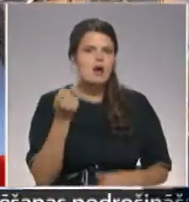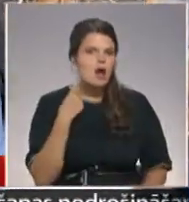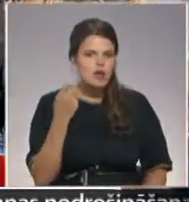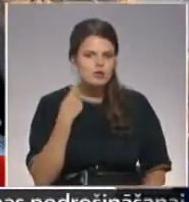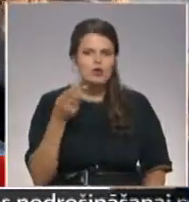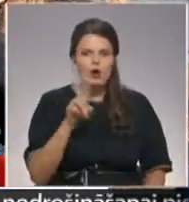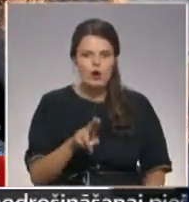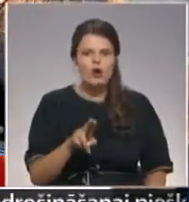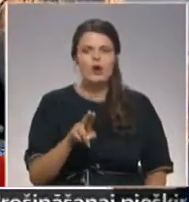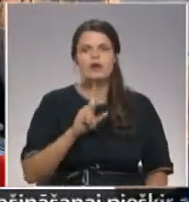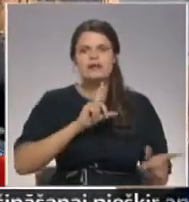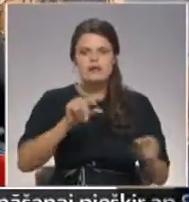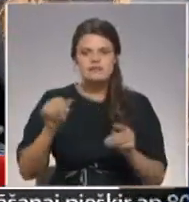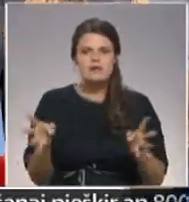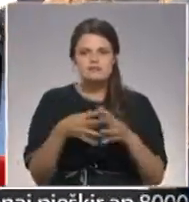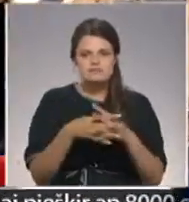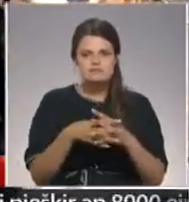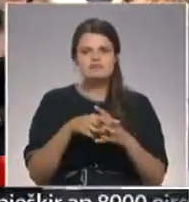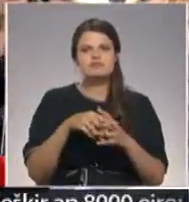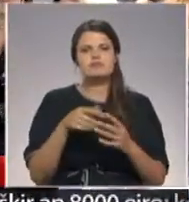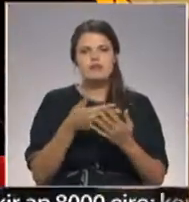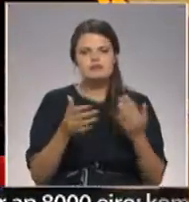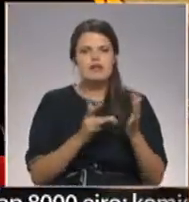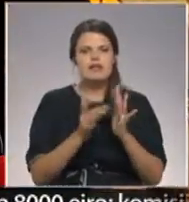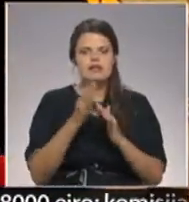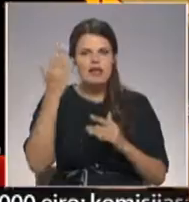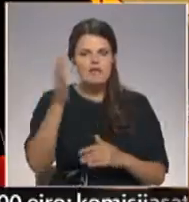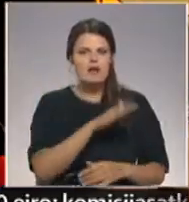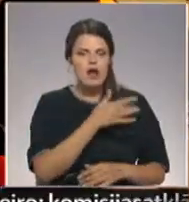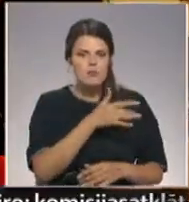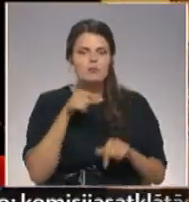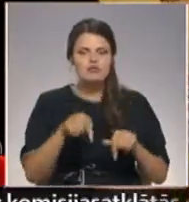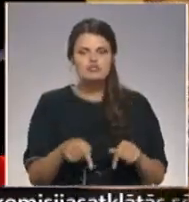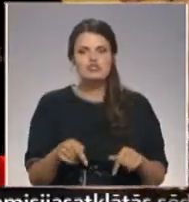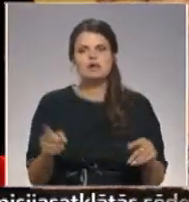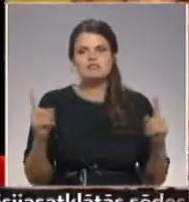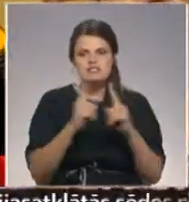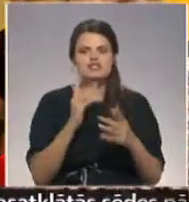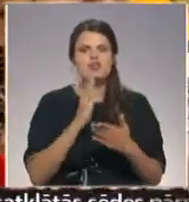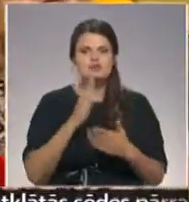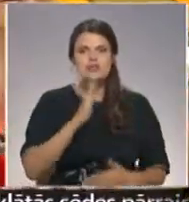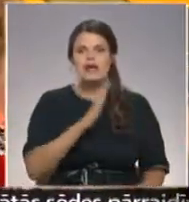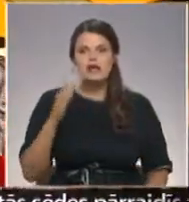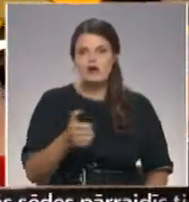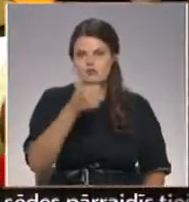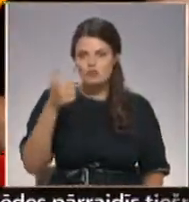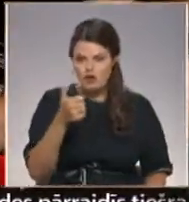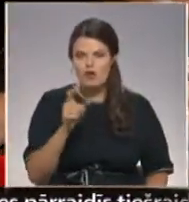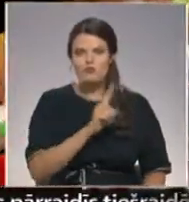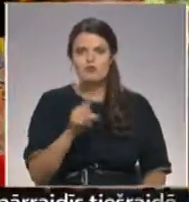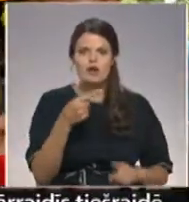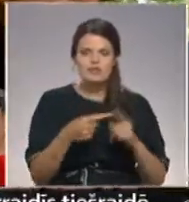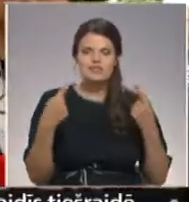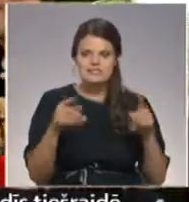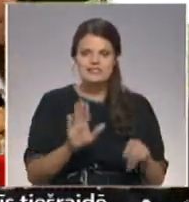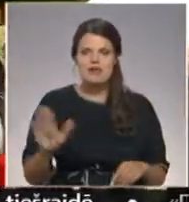alkohols un izbraucieni mīs ar ekumeniskajiem dievkalpojumiem. Šāds sajiets notiek ik gadu un katru reizi citā valstī.